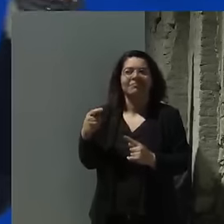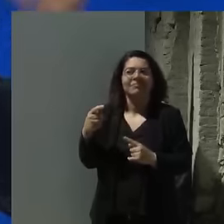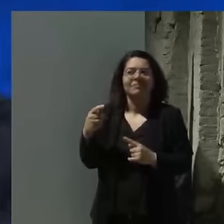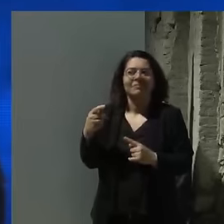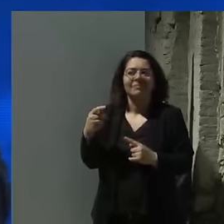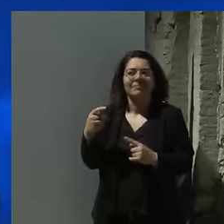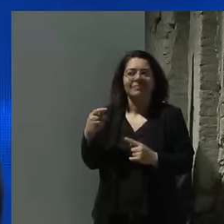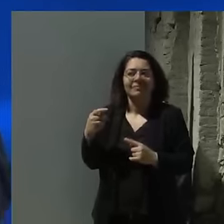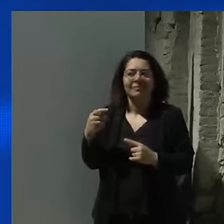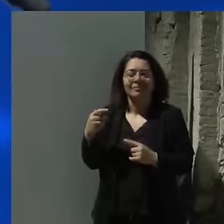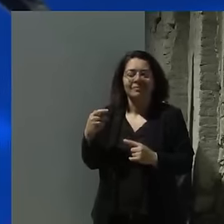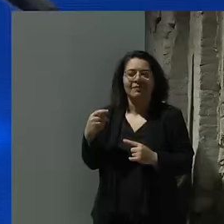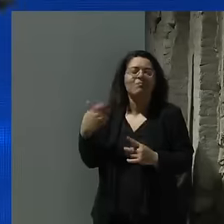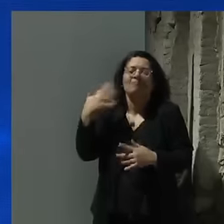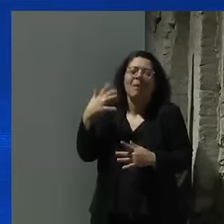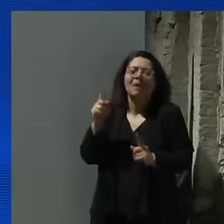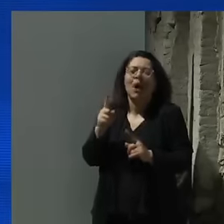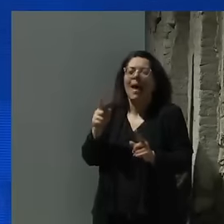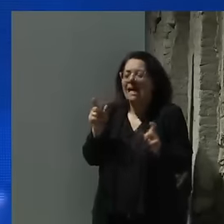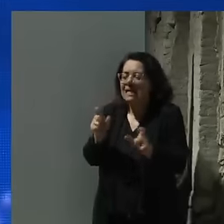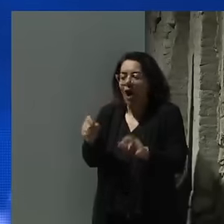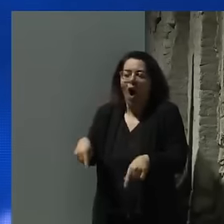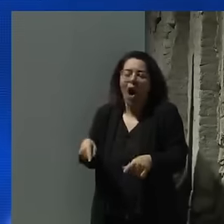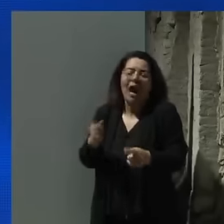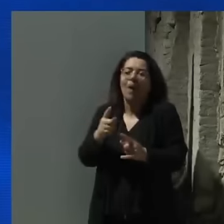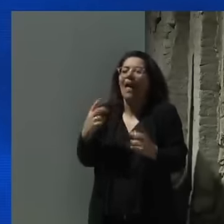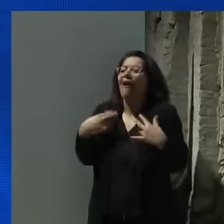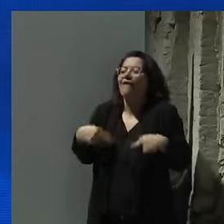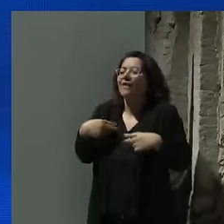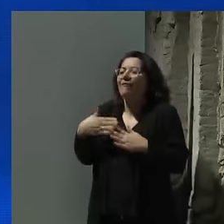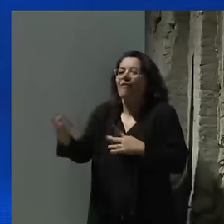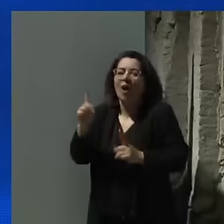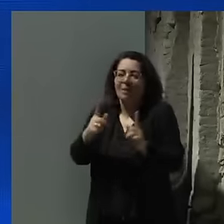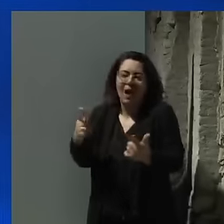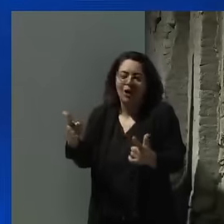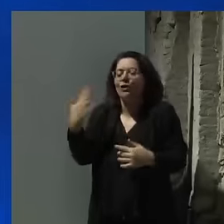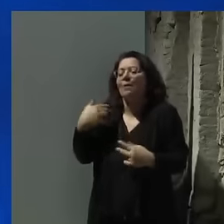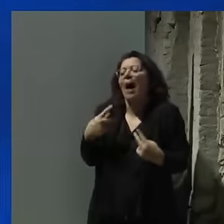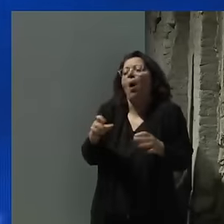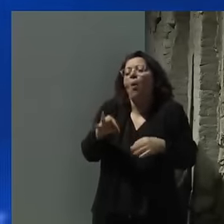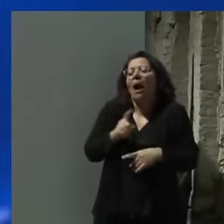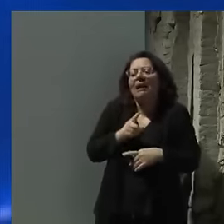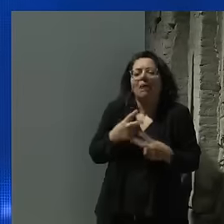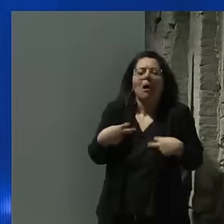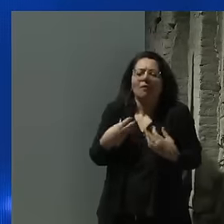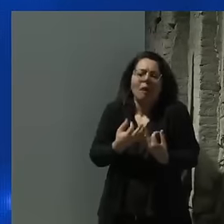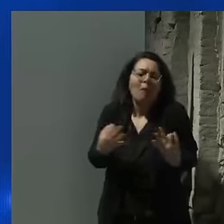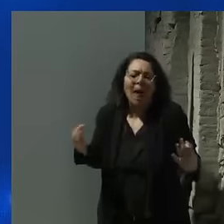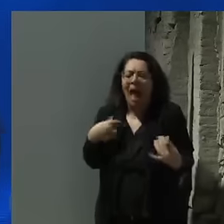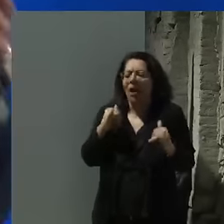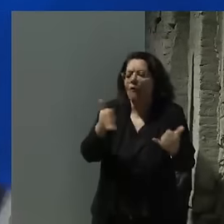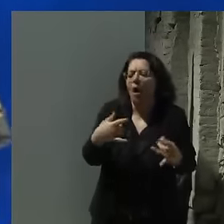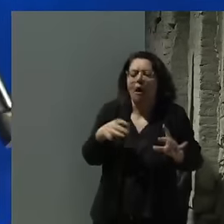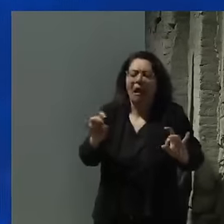eravamo liberi, sguinzagliati di fare quello che volevamo, era bellissimo. Abitavo in un quartiere un po' vivace che era la Barona. Io, i miei problemi sono iniziati